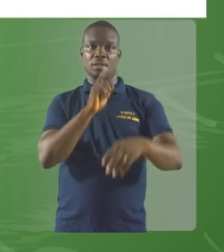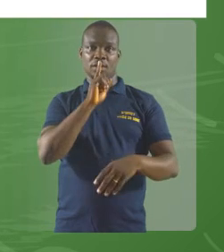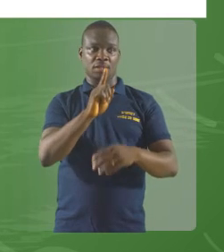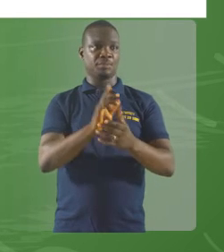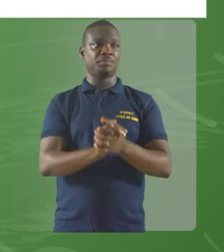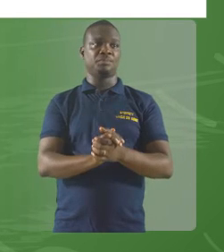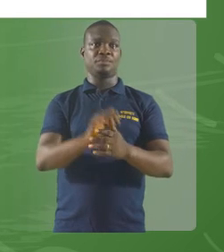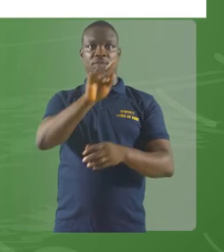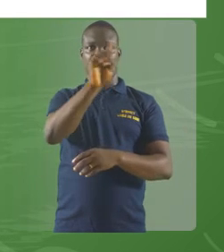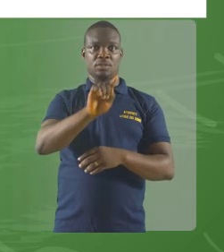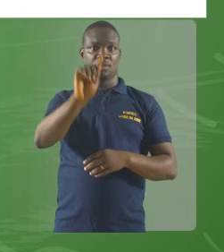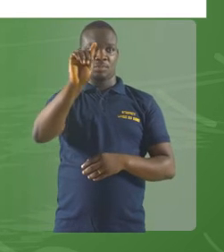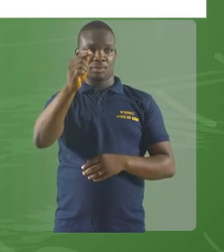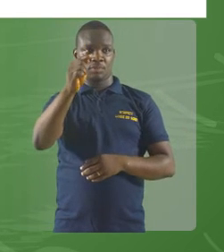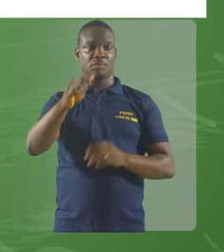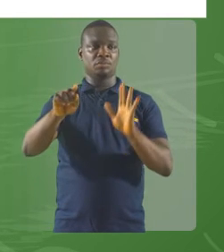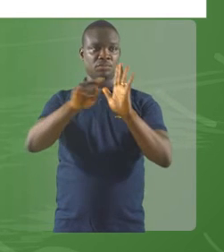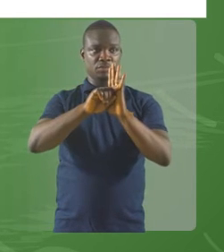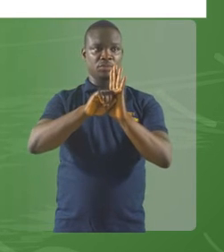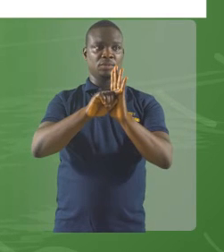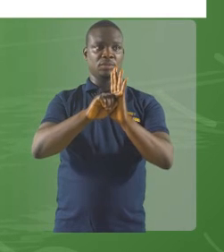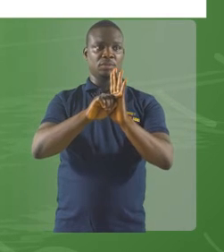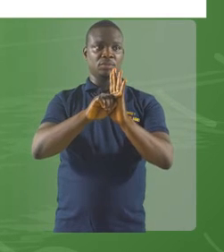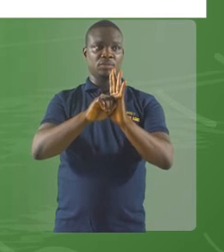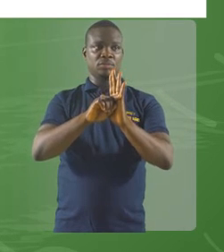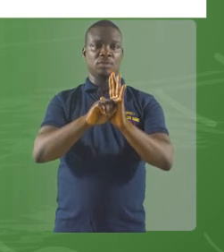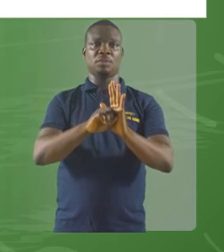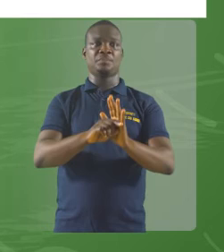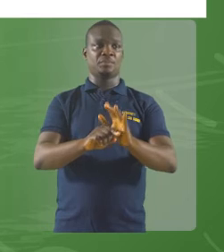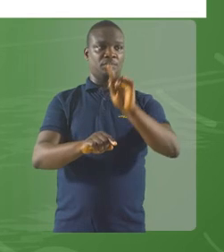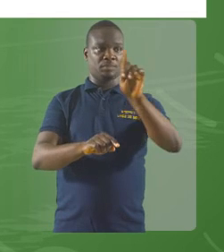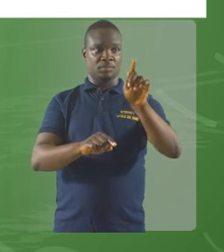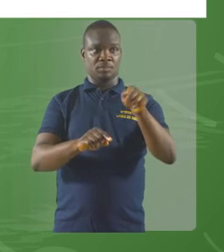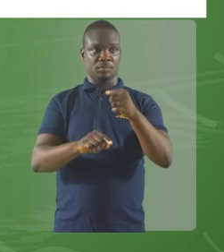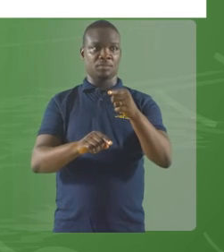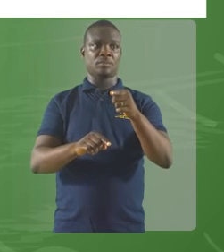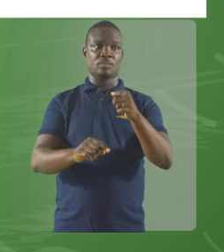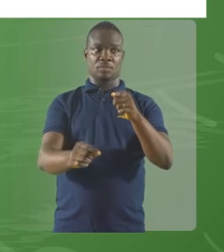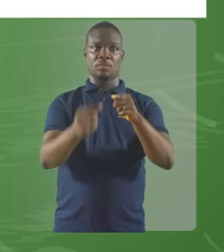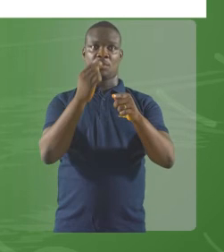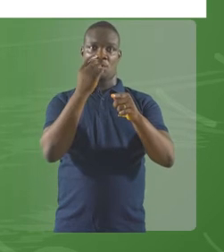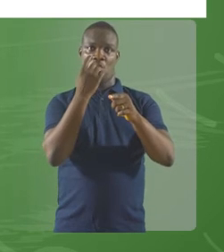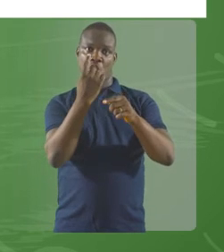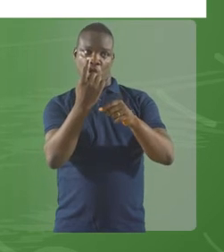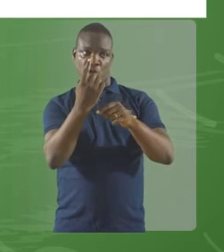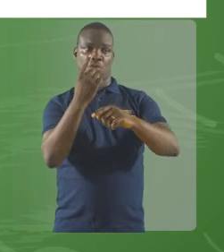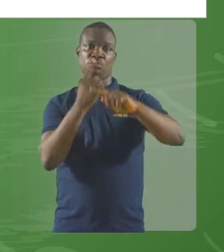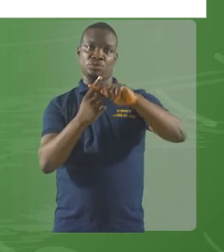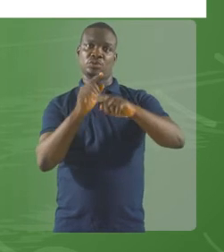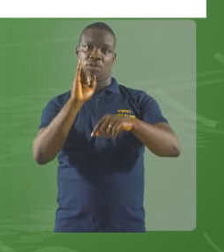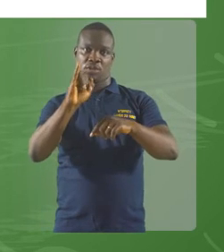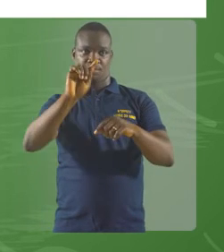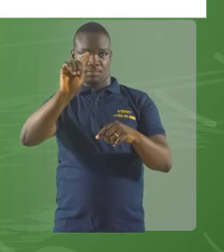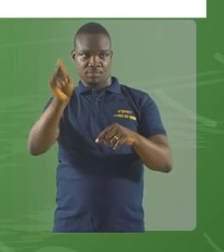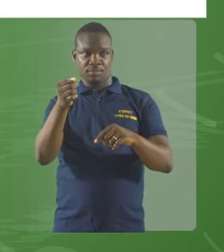Z' moins l'affixe du centre. L'affixe du centre A qui est 1 plus